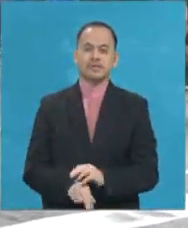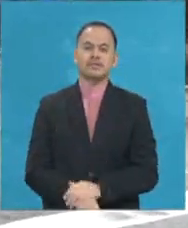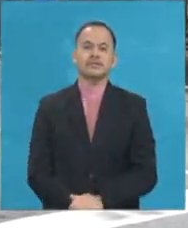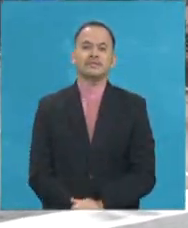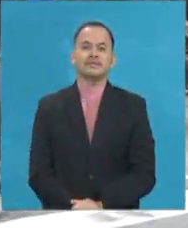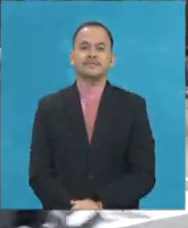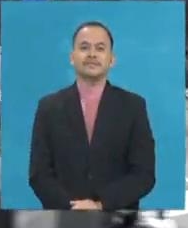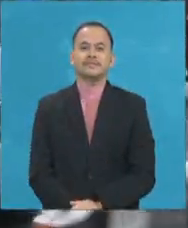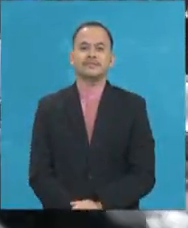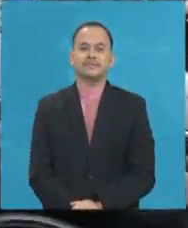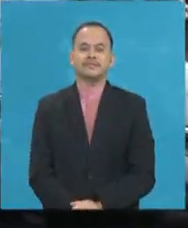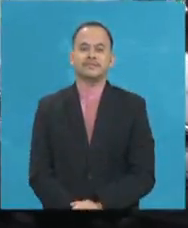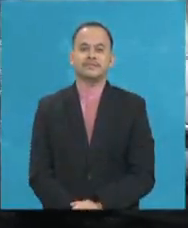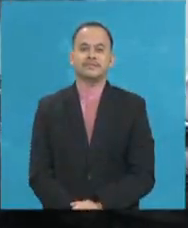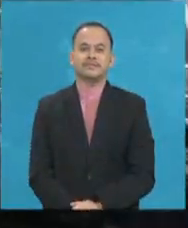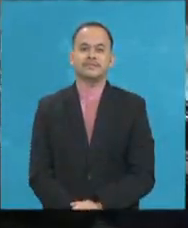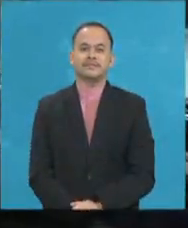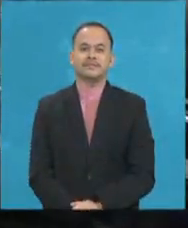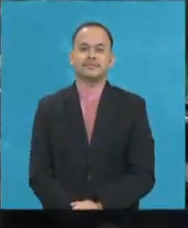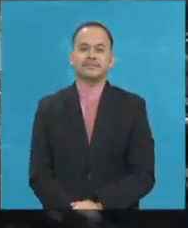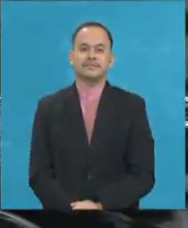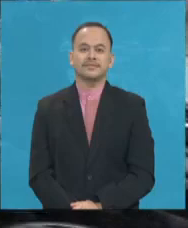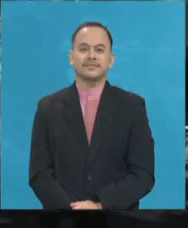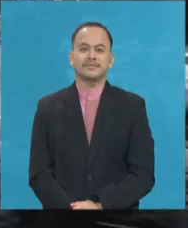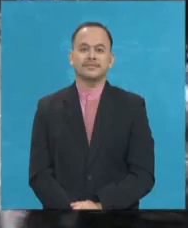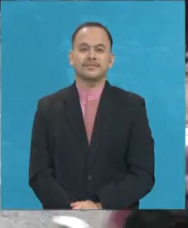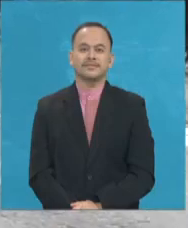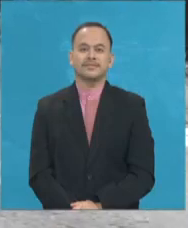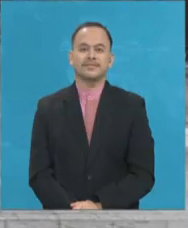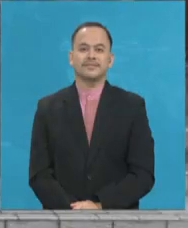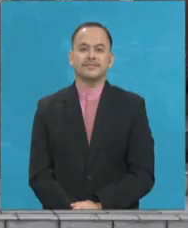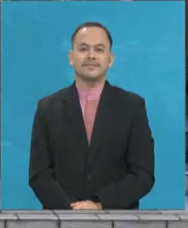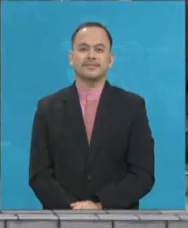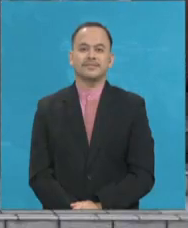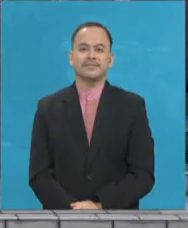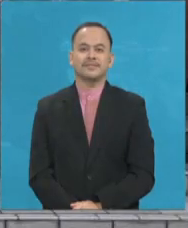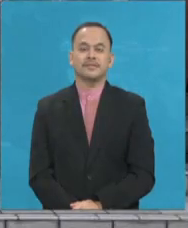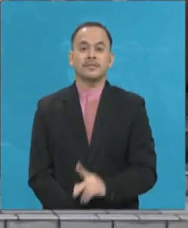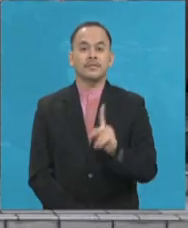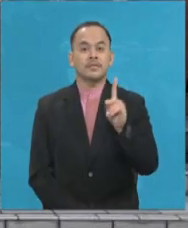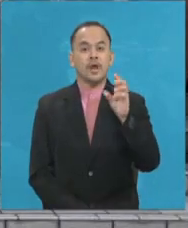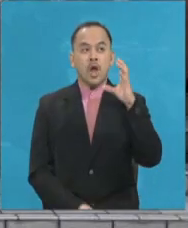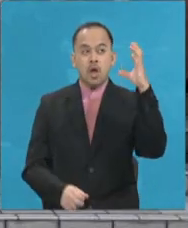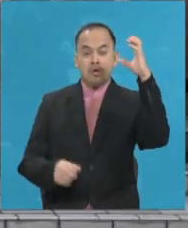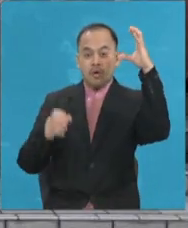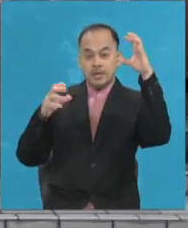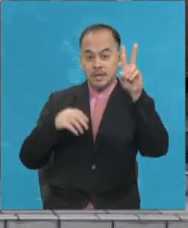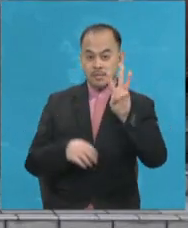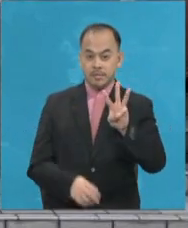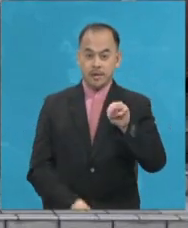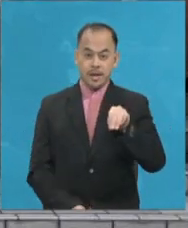ini Hai dengar pastikan konsep Melayu Islam beraja